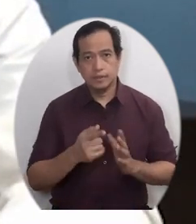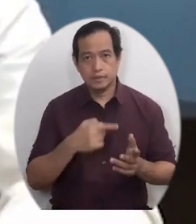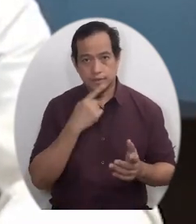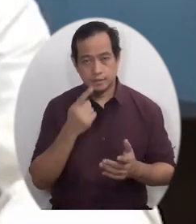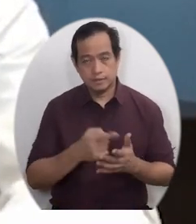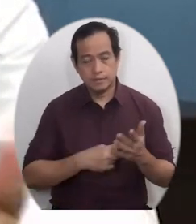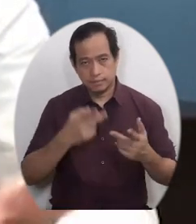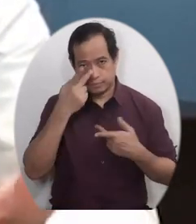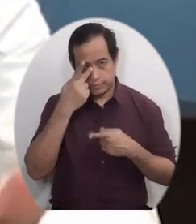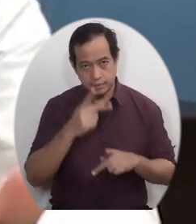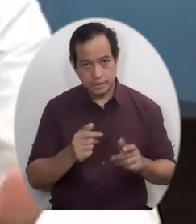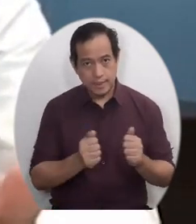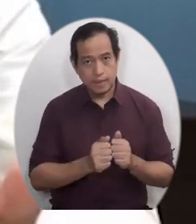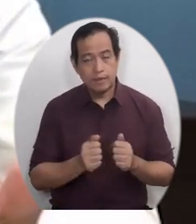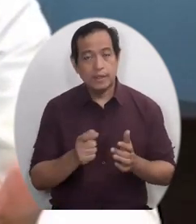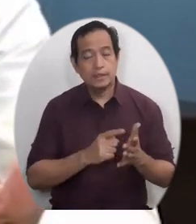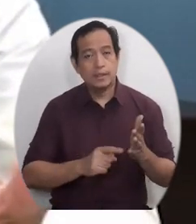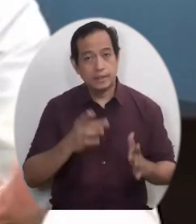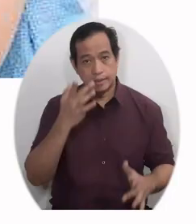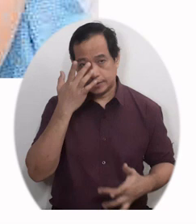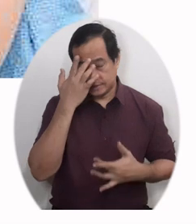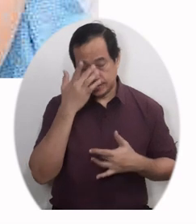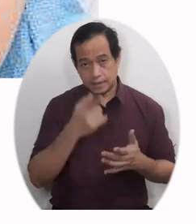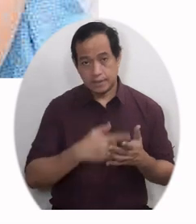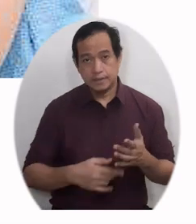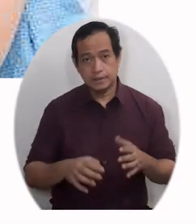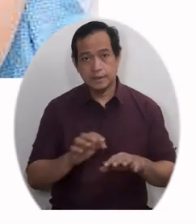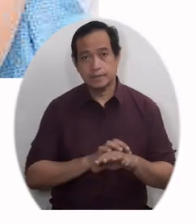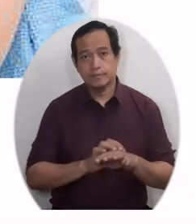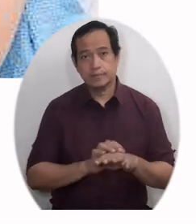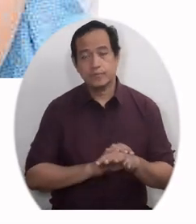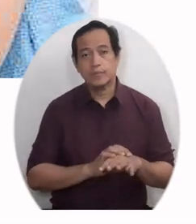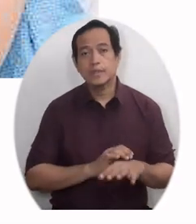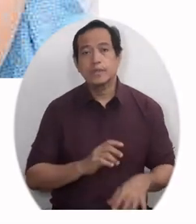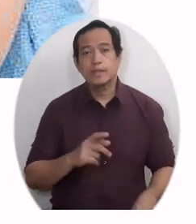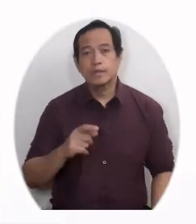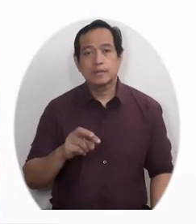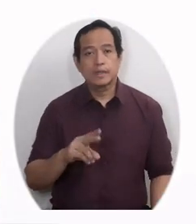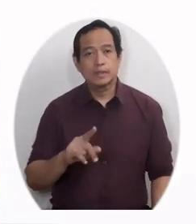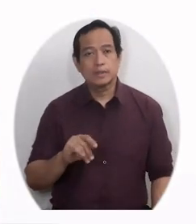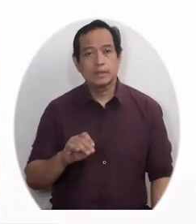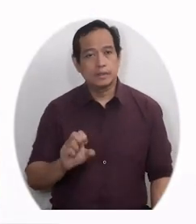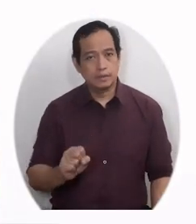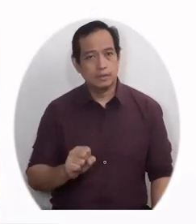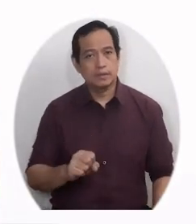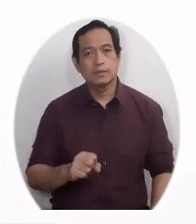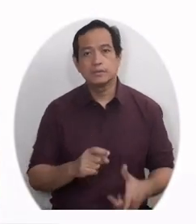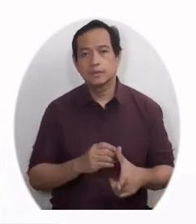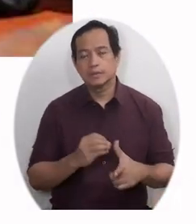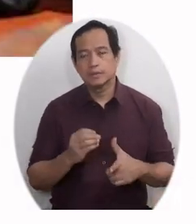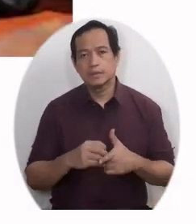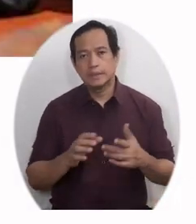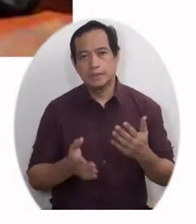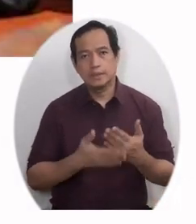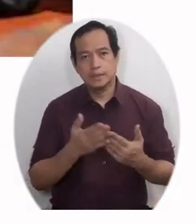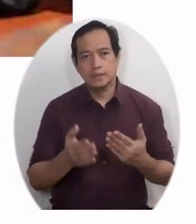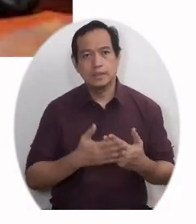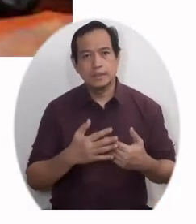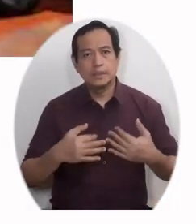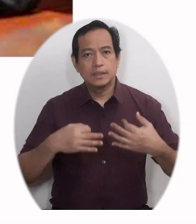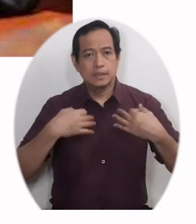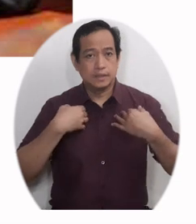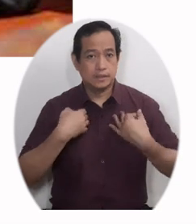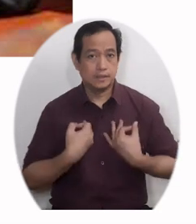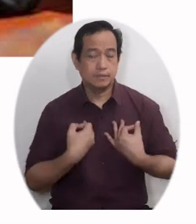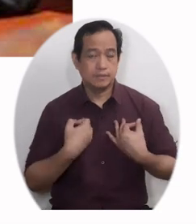sclerosing cholangitis ay pangangate o pruritus kung tawagin, madaling mapagod o easy